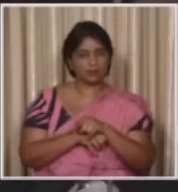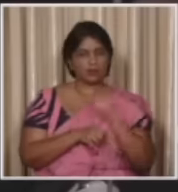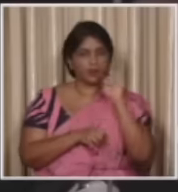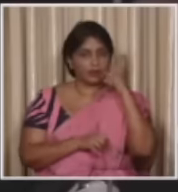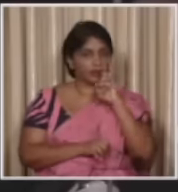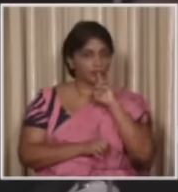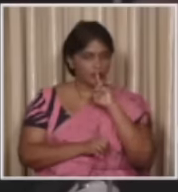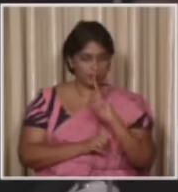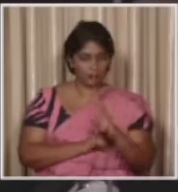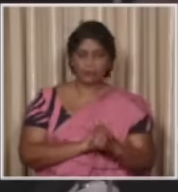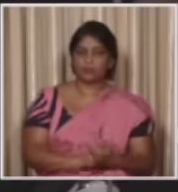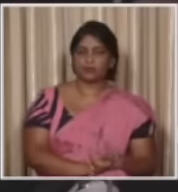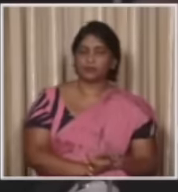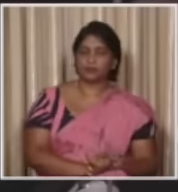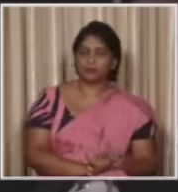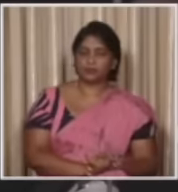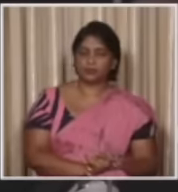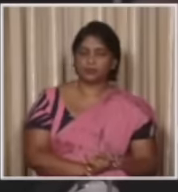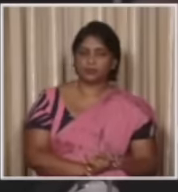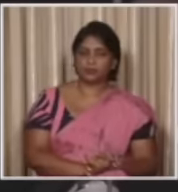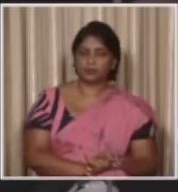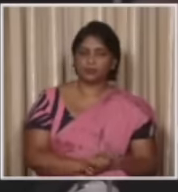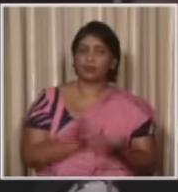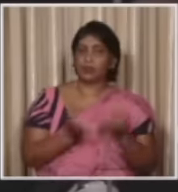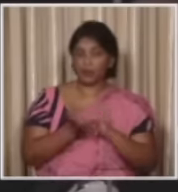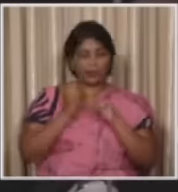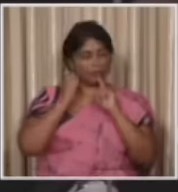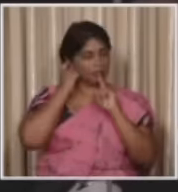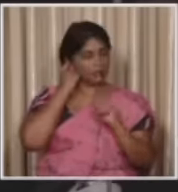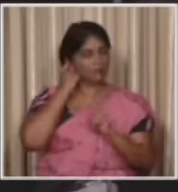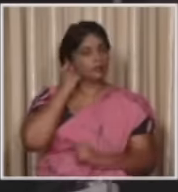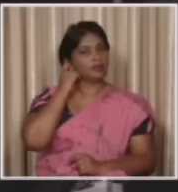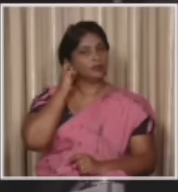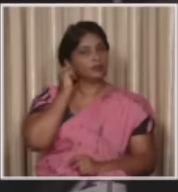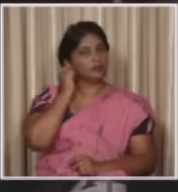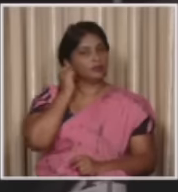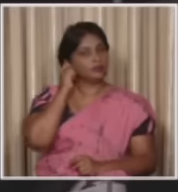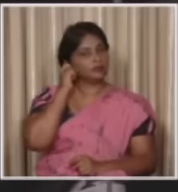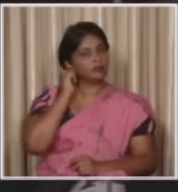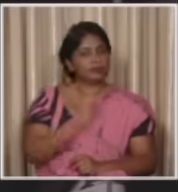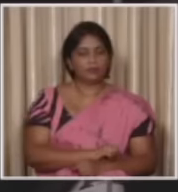විශේෂයෙන් සඳහන් කරලා තියෙන්නේ දැන් ඊළඟට ගත්තාම